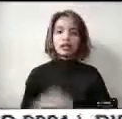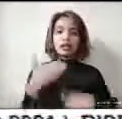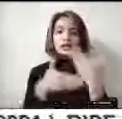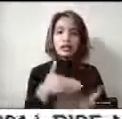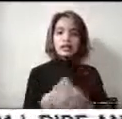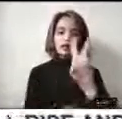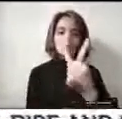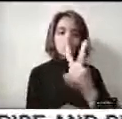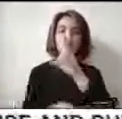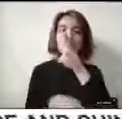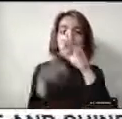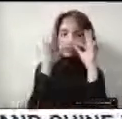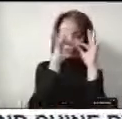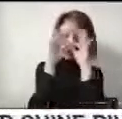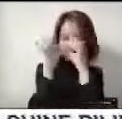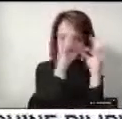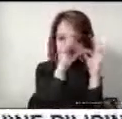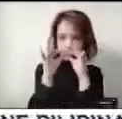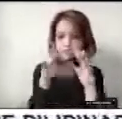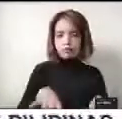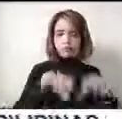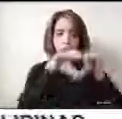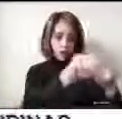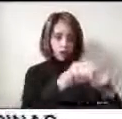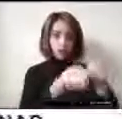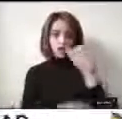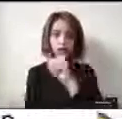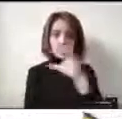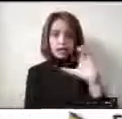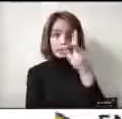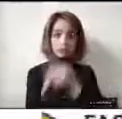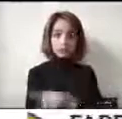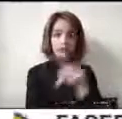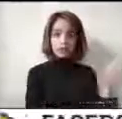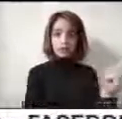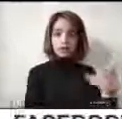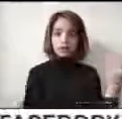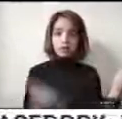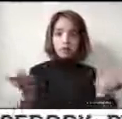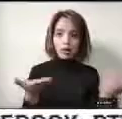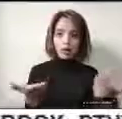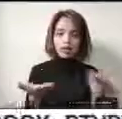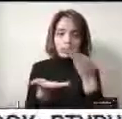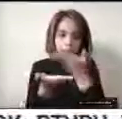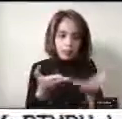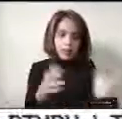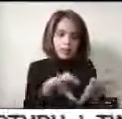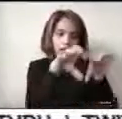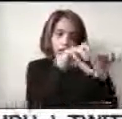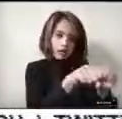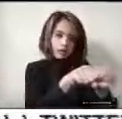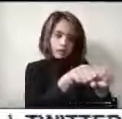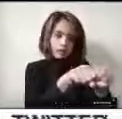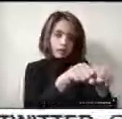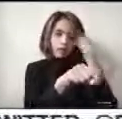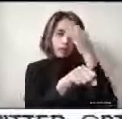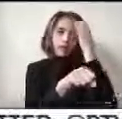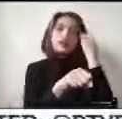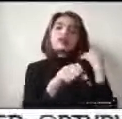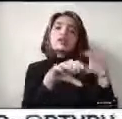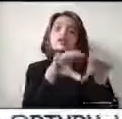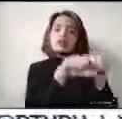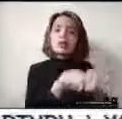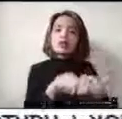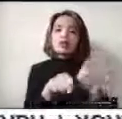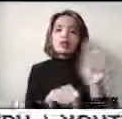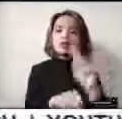person ng munisipalidad. Ang suspect na isang construction worker na naharap sa dalawang kaso ng panggagahasa ay naaresto ng mga operatiba mula